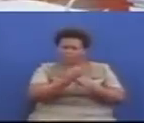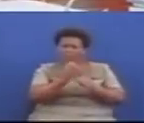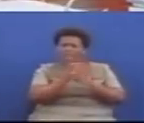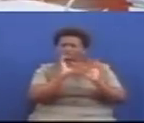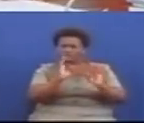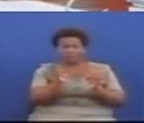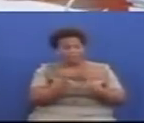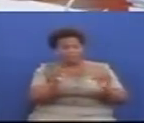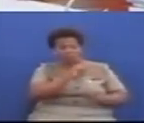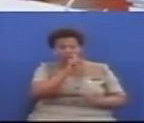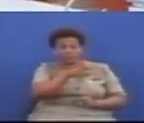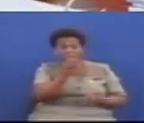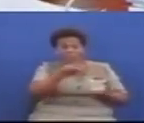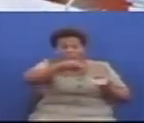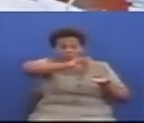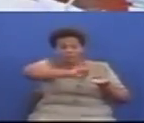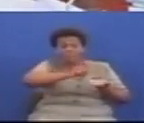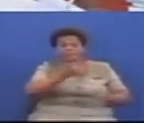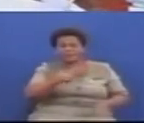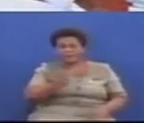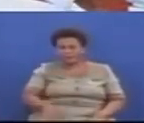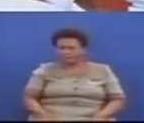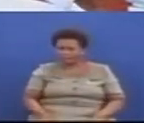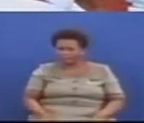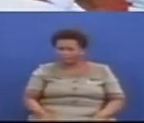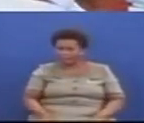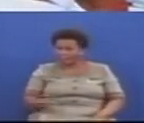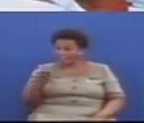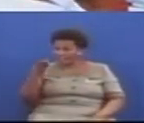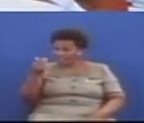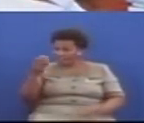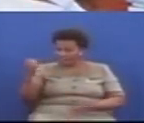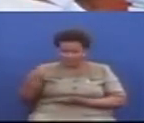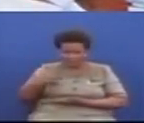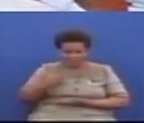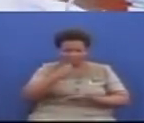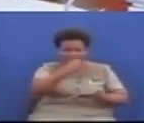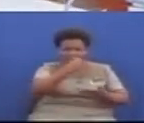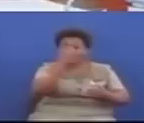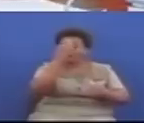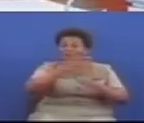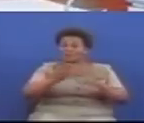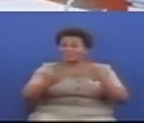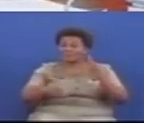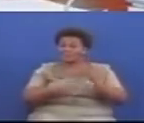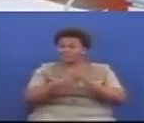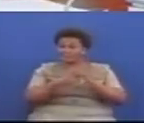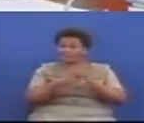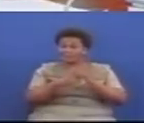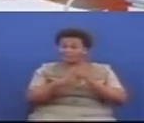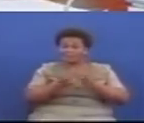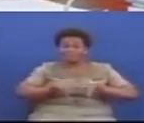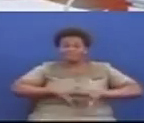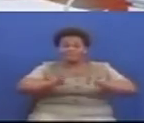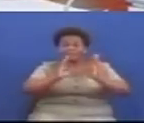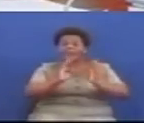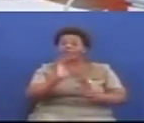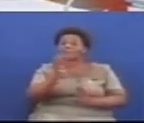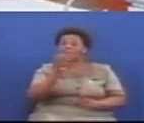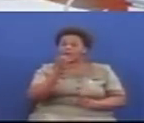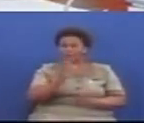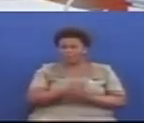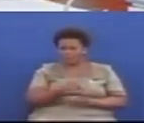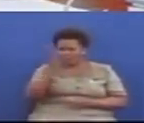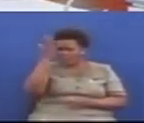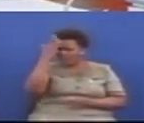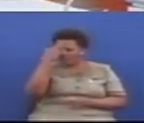nyongeza. Kwa kuwa mnawapa fedha kwa ajili ya ujenzi wa zile barabara za changarawe na mji wa Korogwe umekaa bondeni,